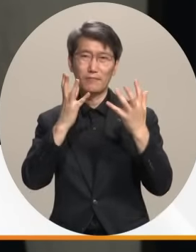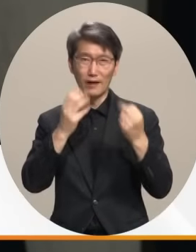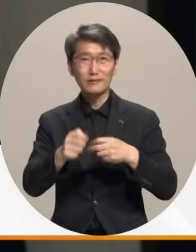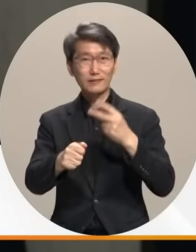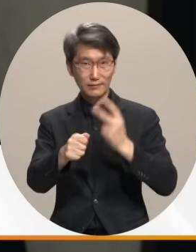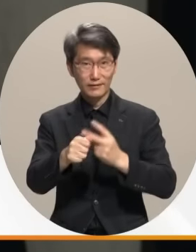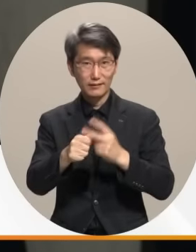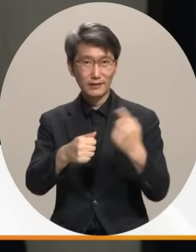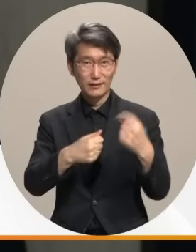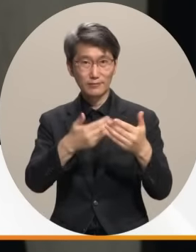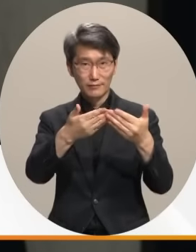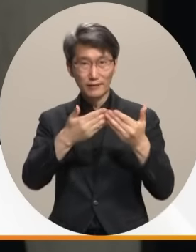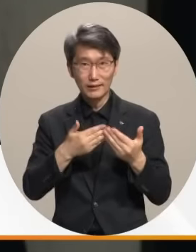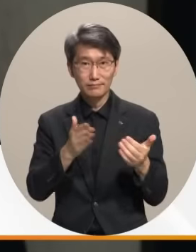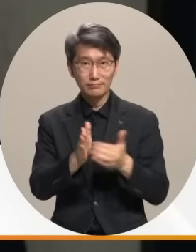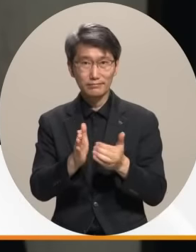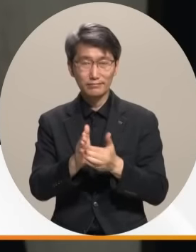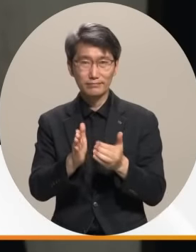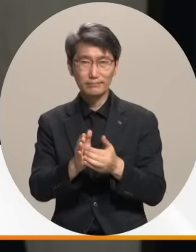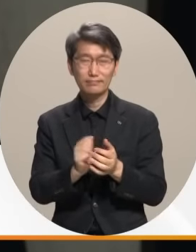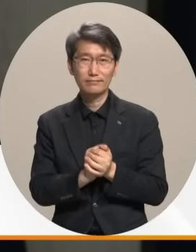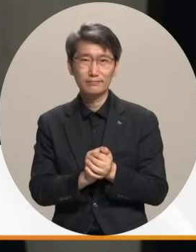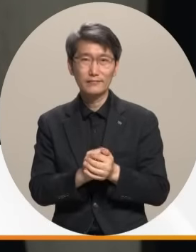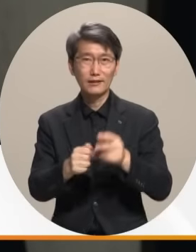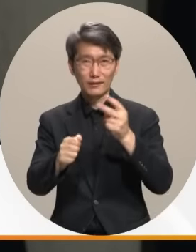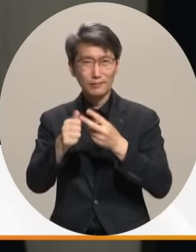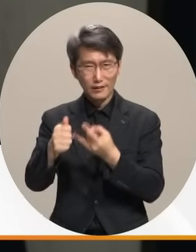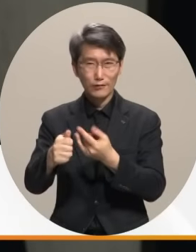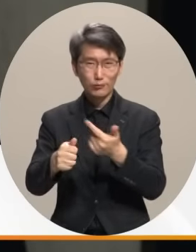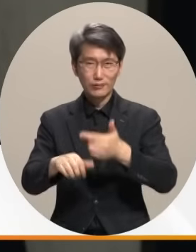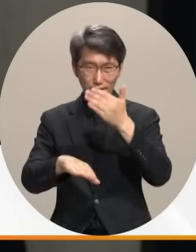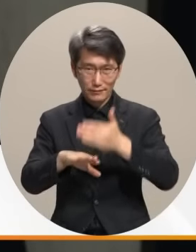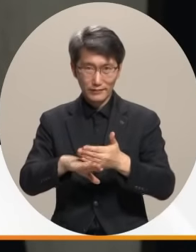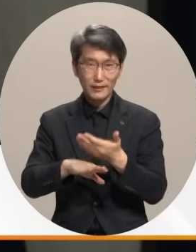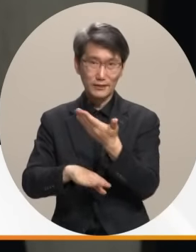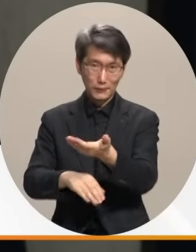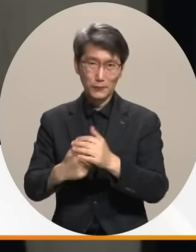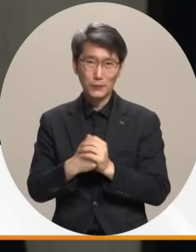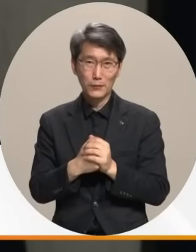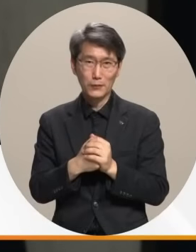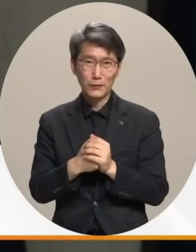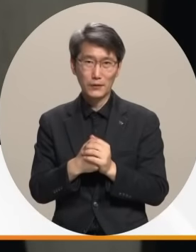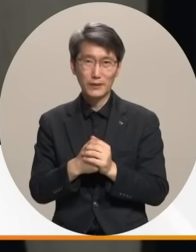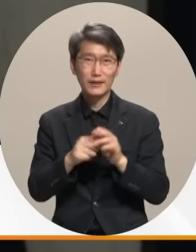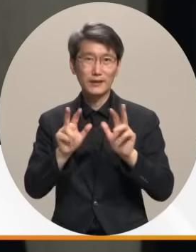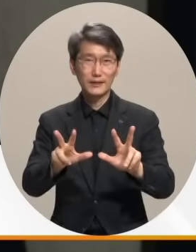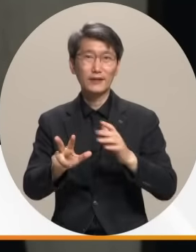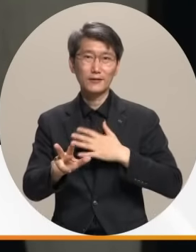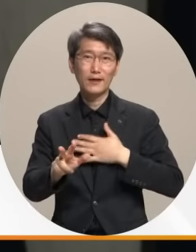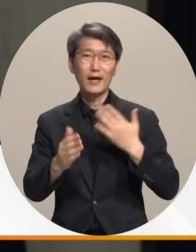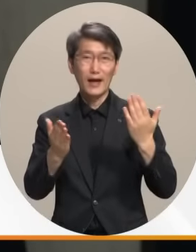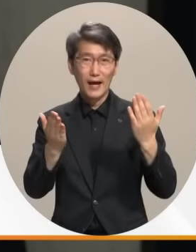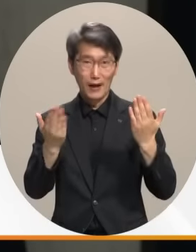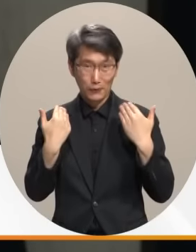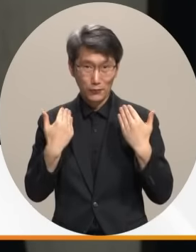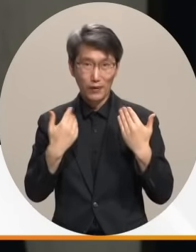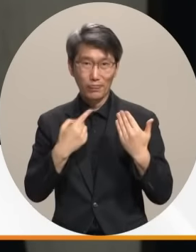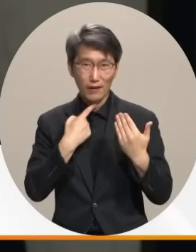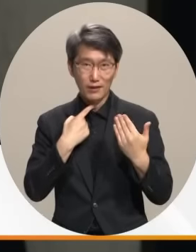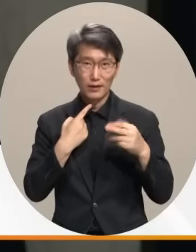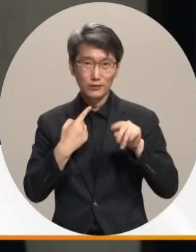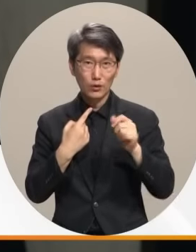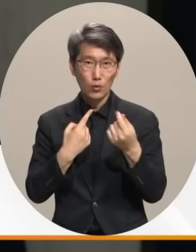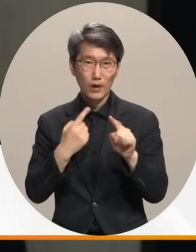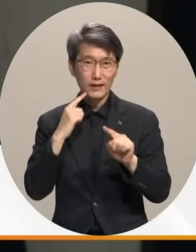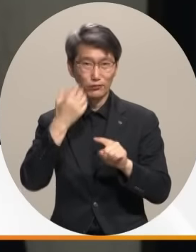스승님들께 가르침을 받았는데 어 스승님들께 너무나도 감사드리고 이제 저의 학교였던 선하